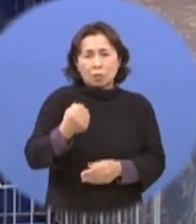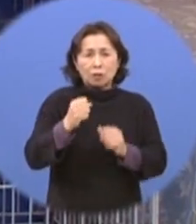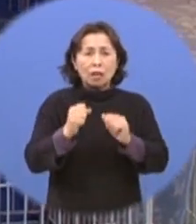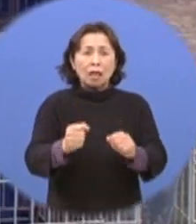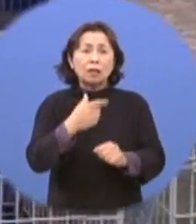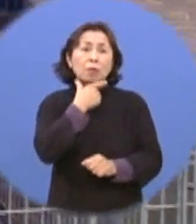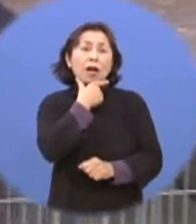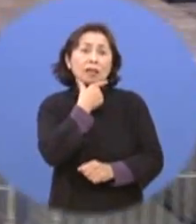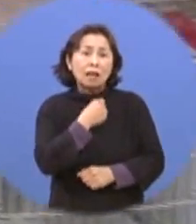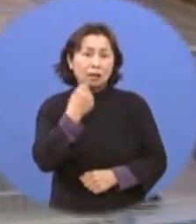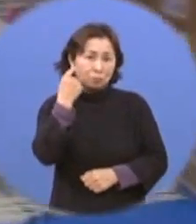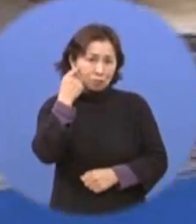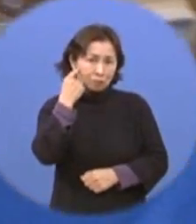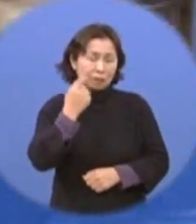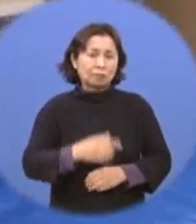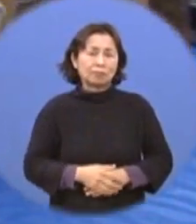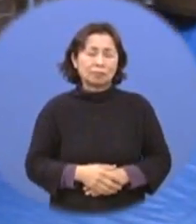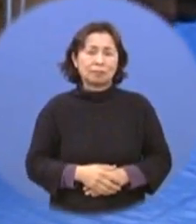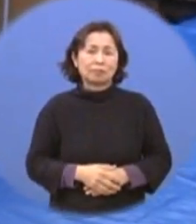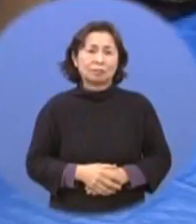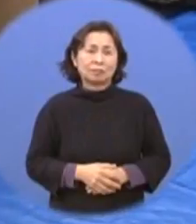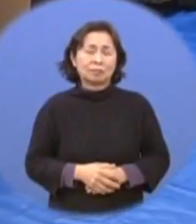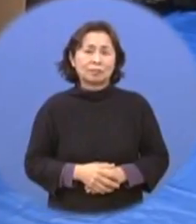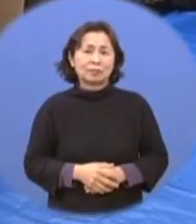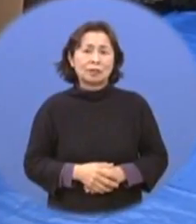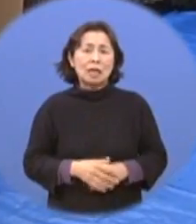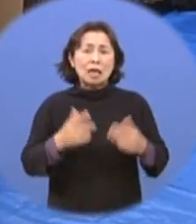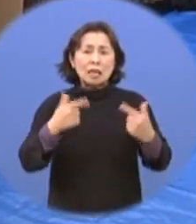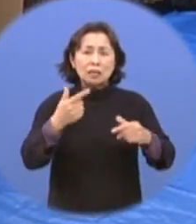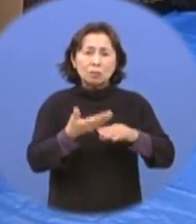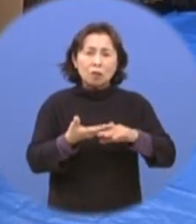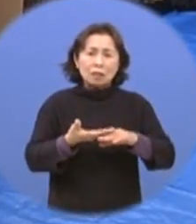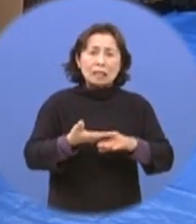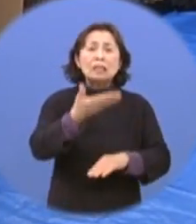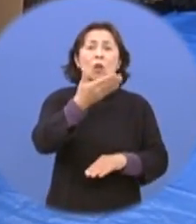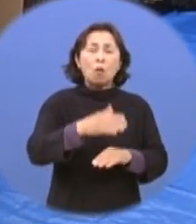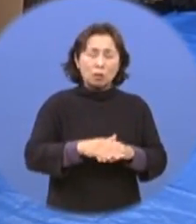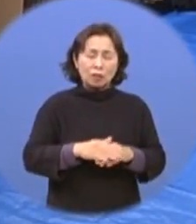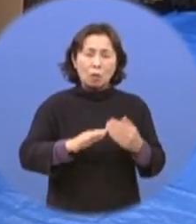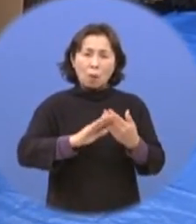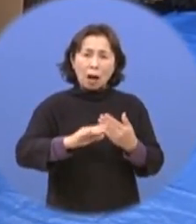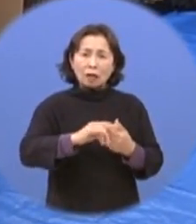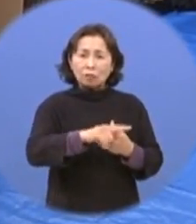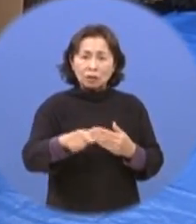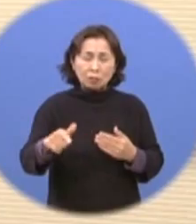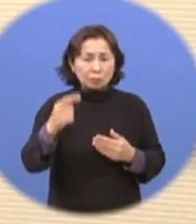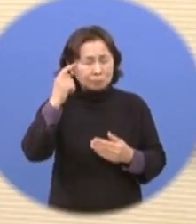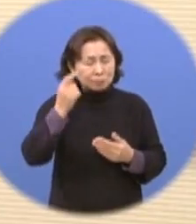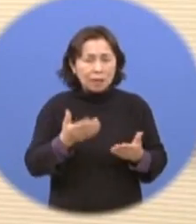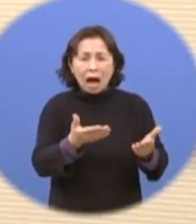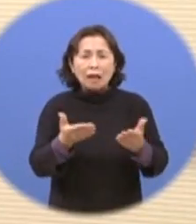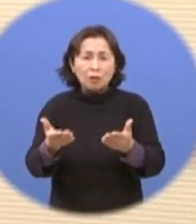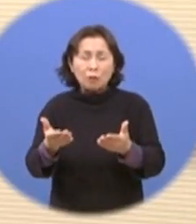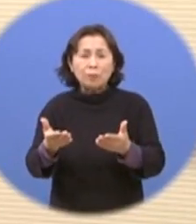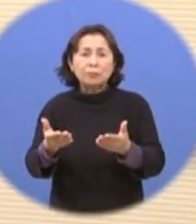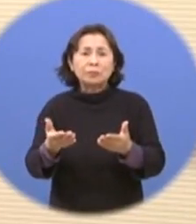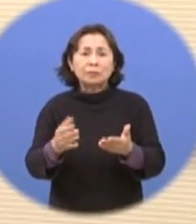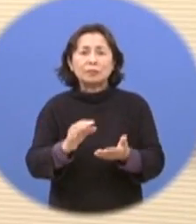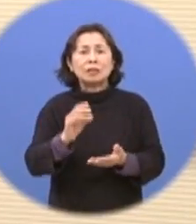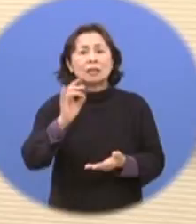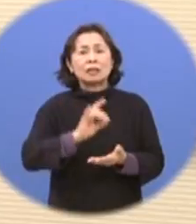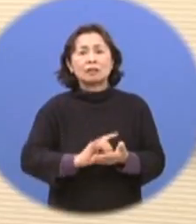思いますいつも以上に周りの方に配慮して頂いて社会的に